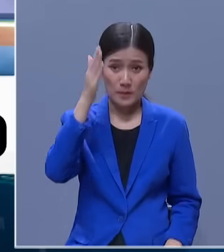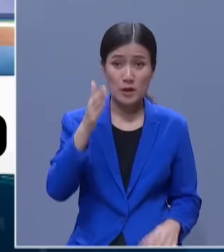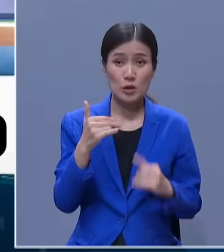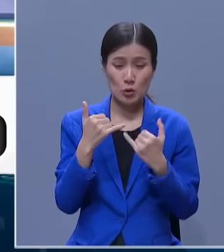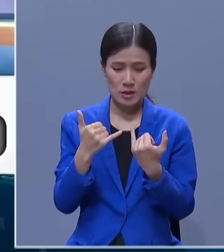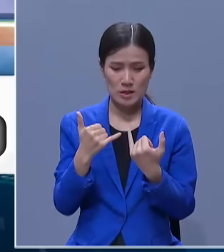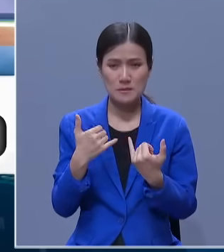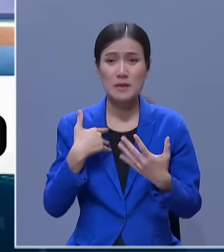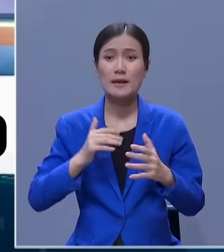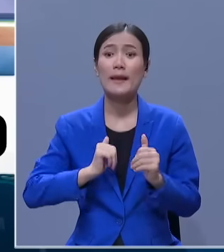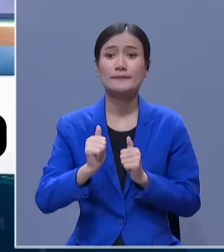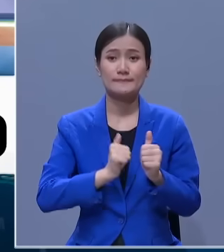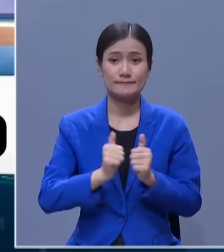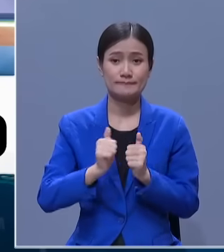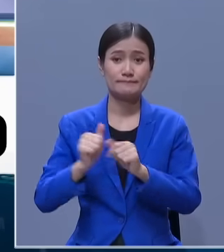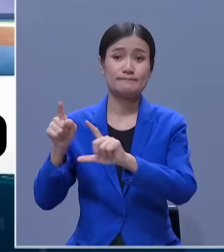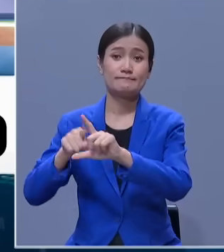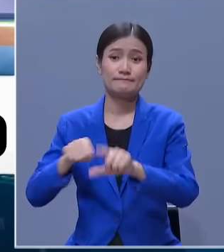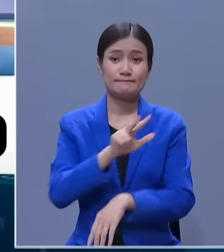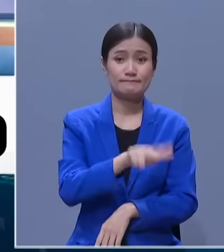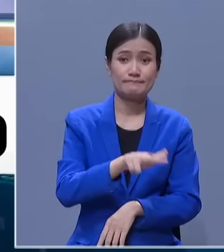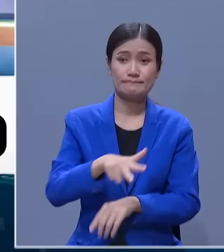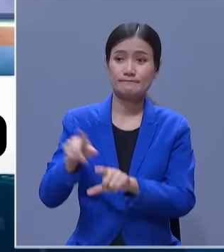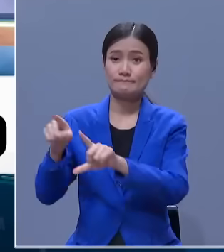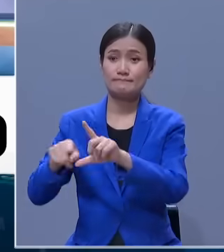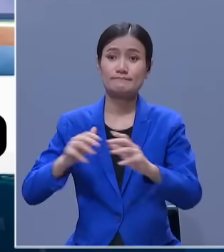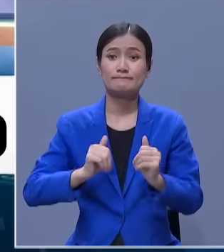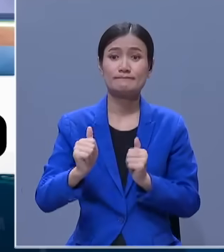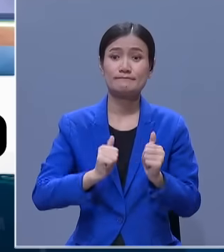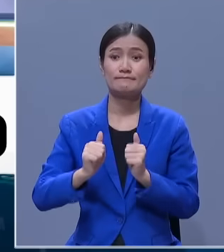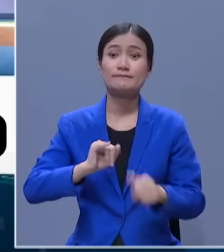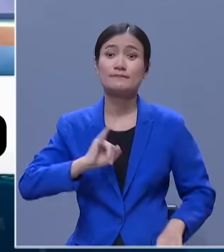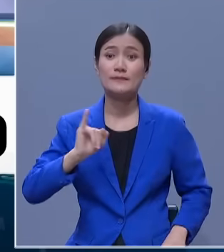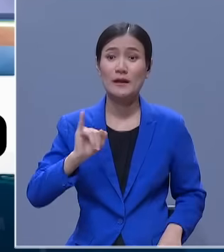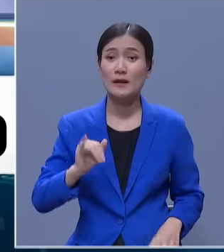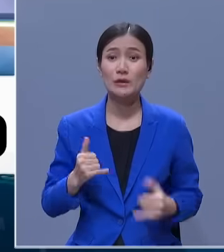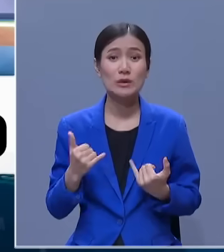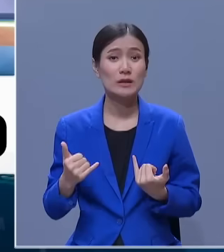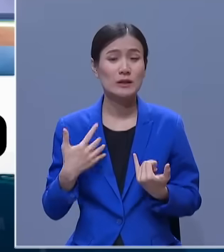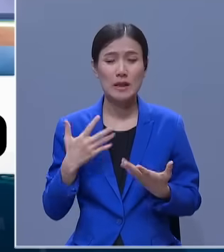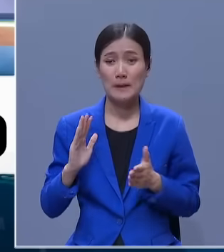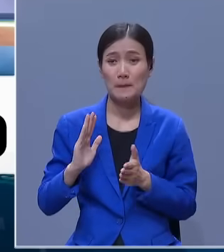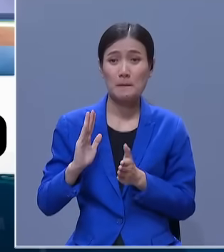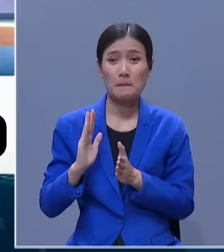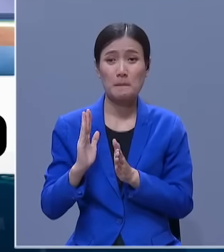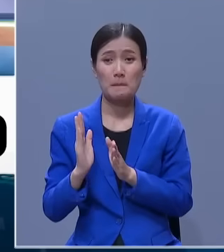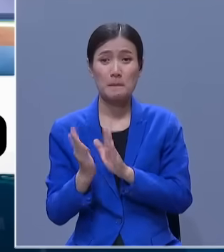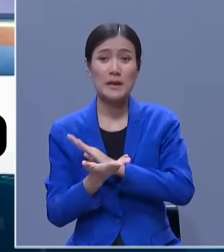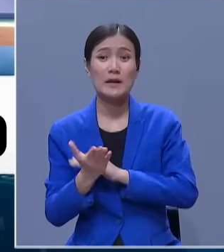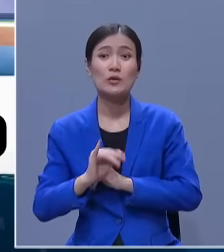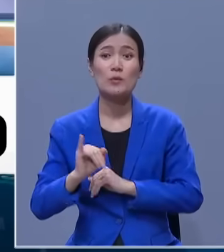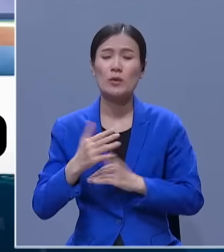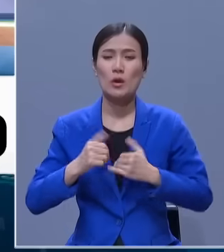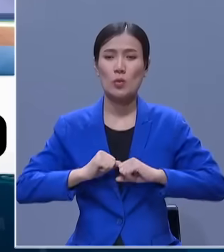อนสู้กับก้าวไกลค่ะในการเลือกตั้งครั้งหน้าๆต่อไปเพราะว่าเราก็ต้องยอมรับว่ายุคสมัยมันเปลี่ยนนิววอเตอร์เยอะค